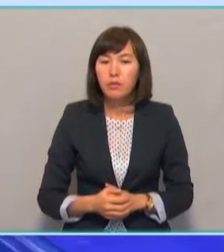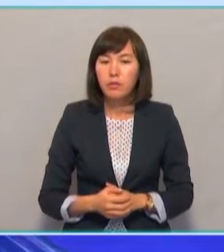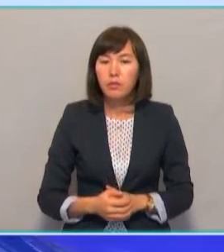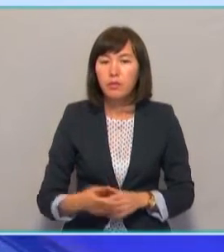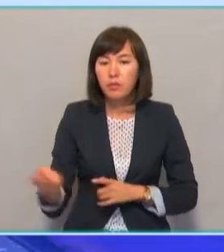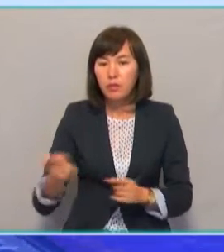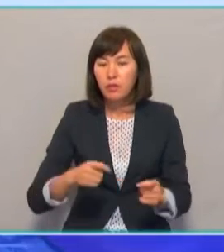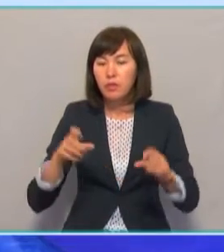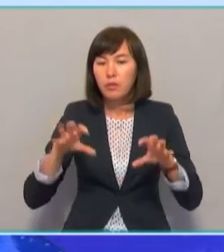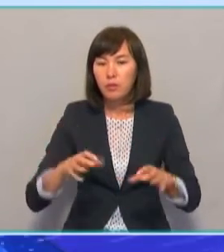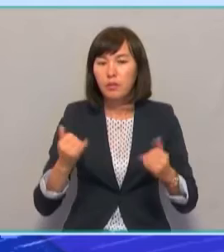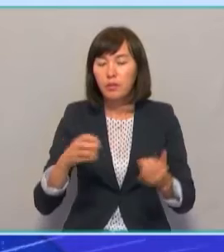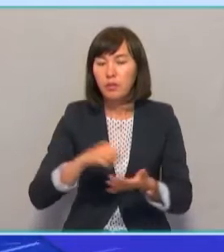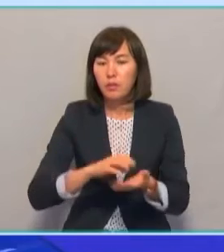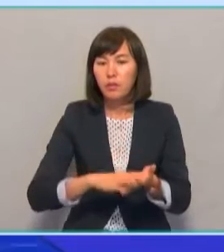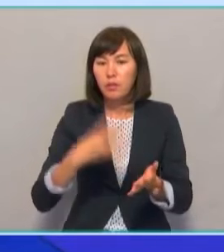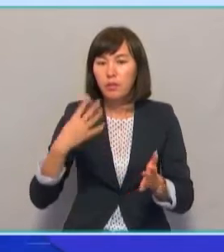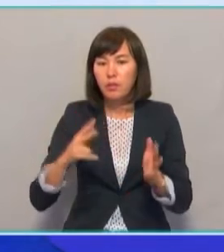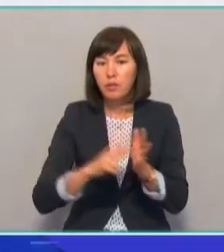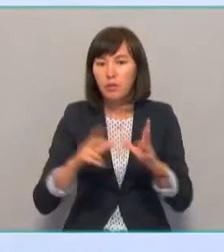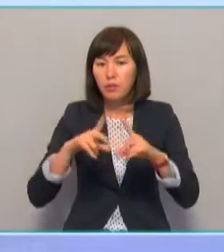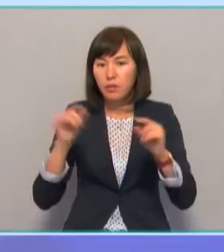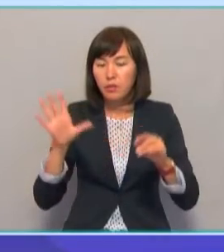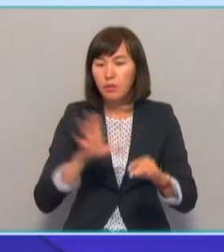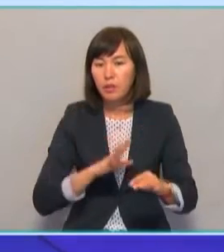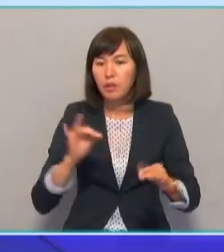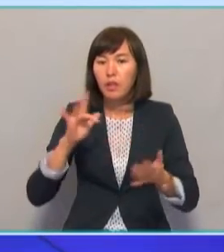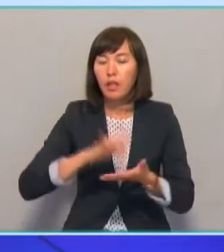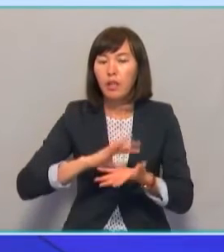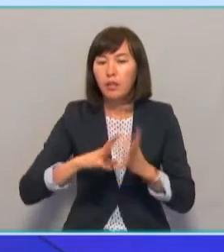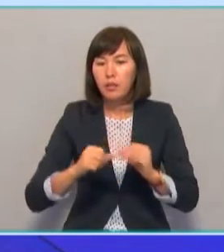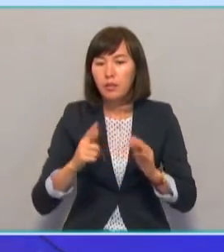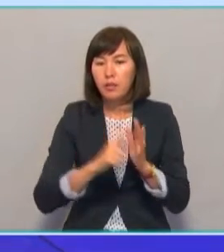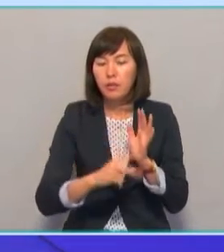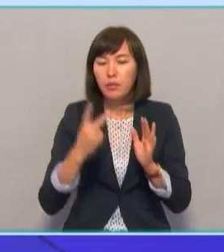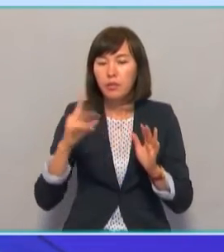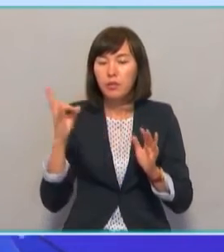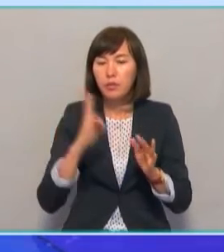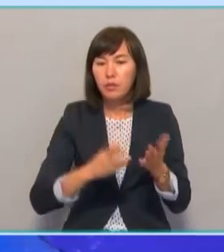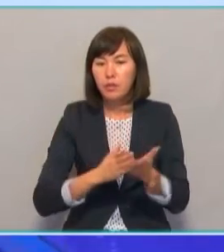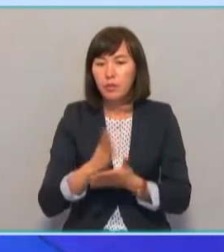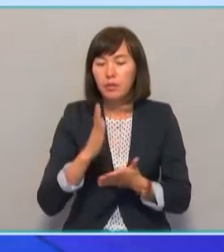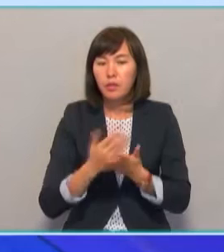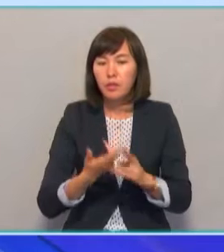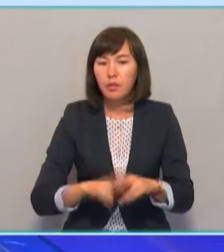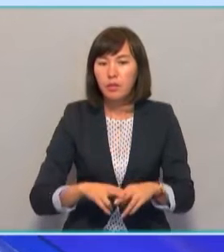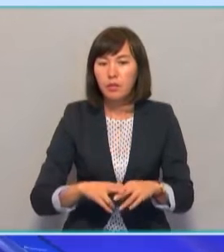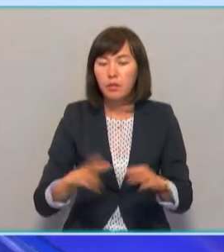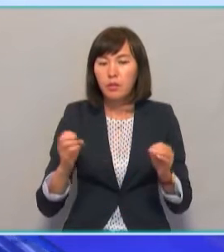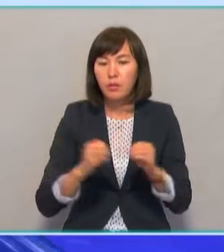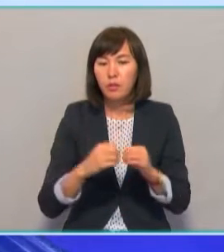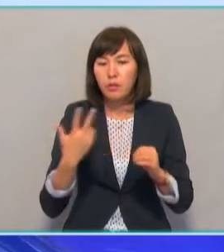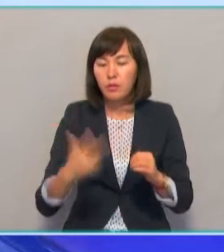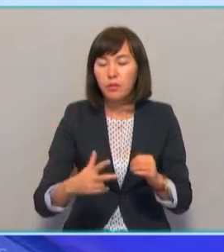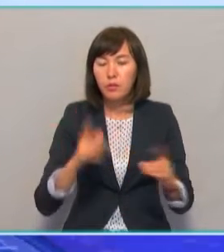әділет басқармасына тіркеліп, қазіргі таңда 48 мешіт болды. Және де қала бойынша 71 діни қызметкер бар, оның